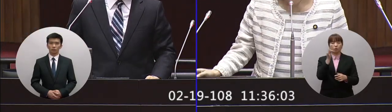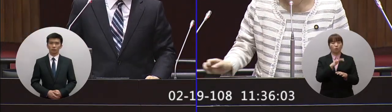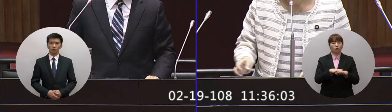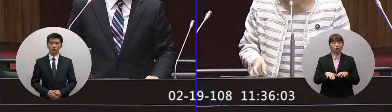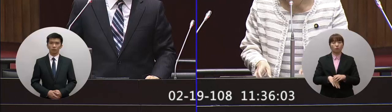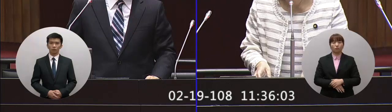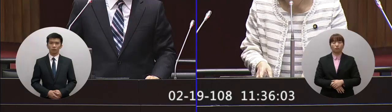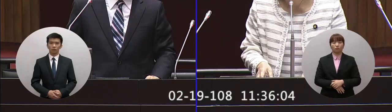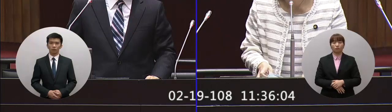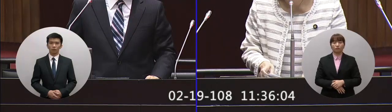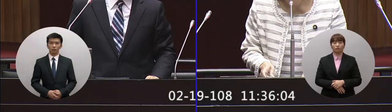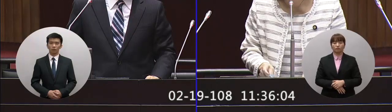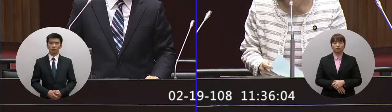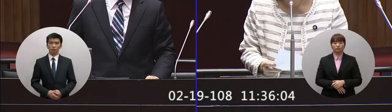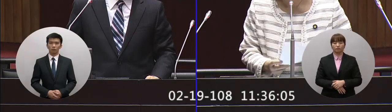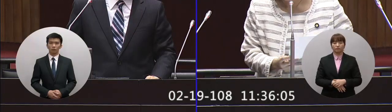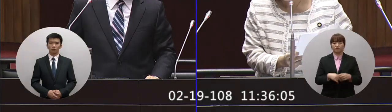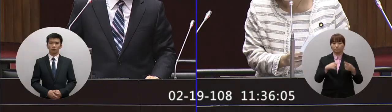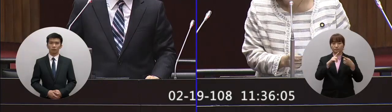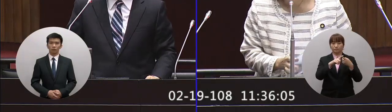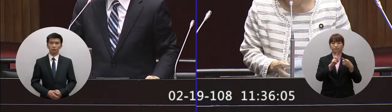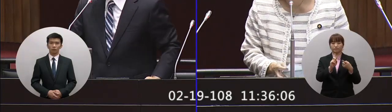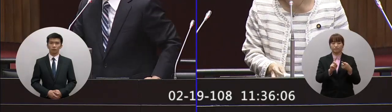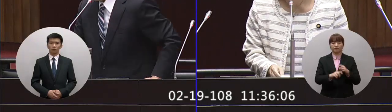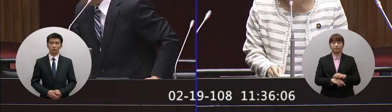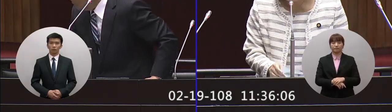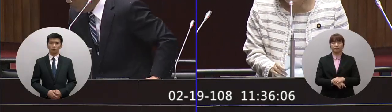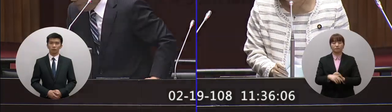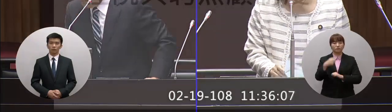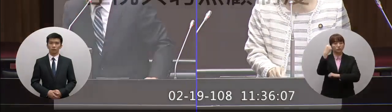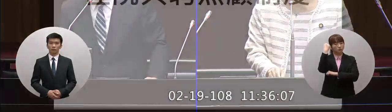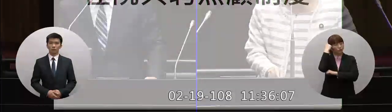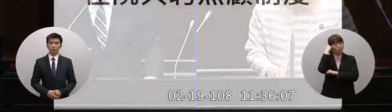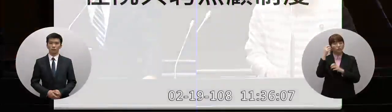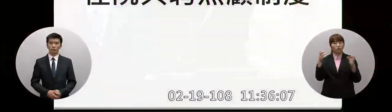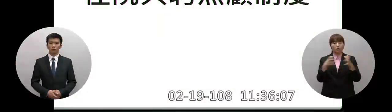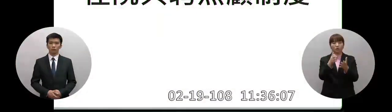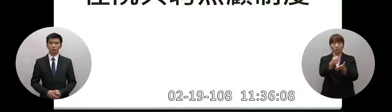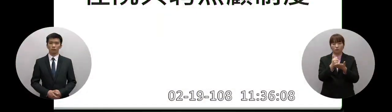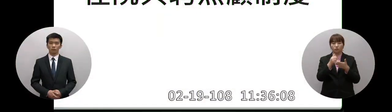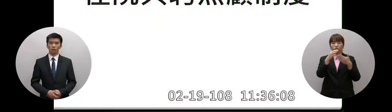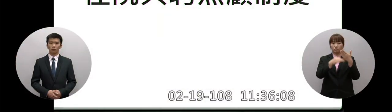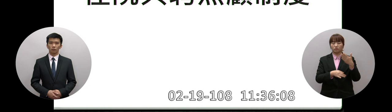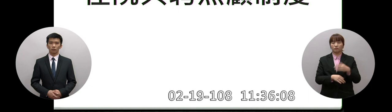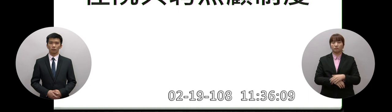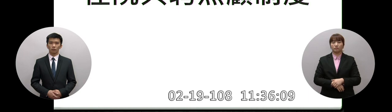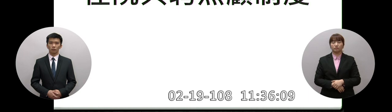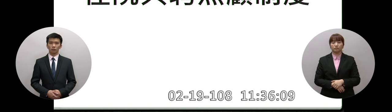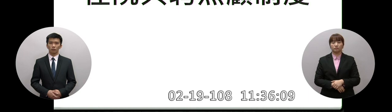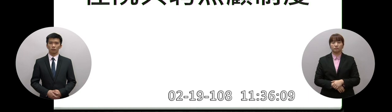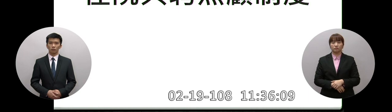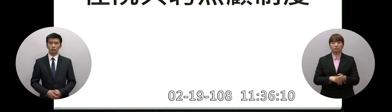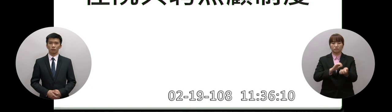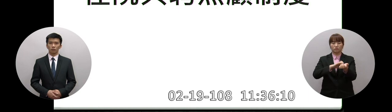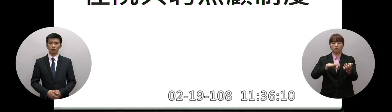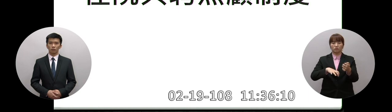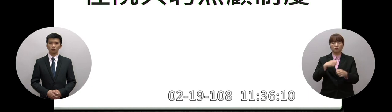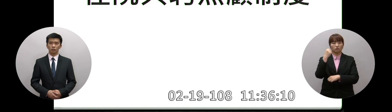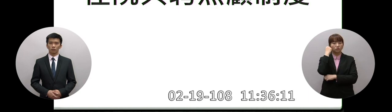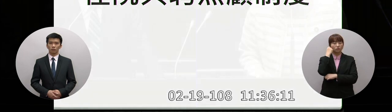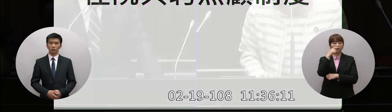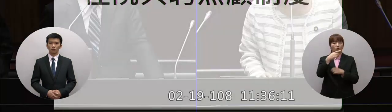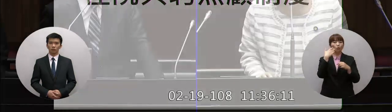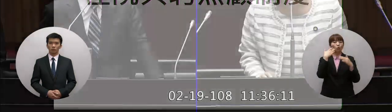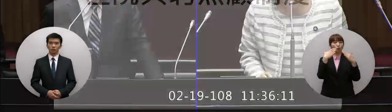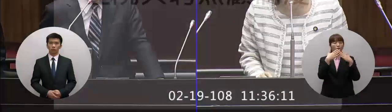来，第一个先跟院长探讨的是我们住院共聘制度的部分呐哈，这部分我想院长，您